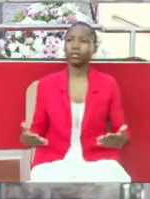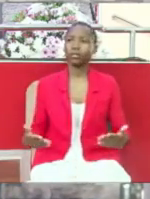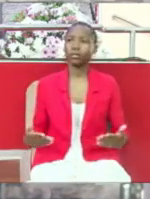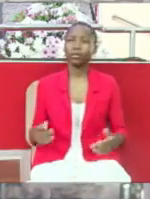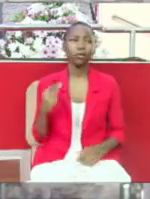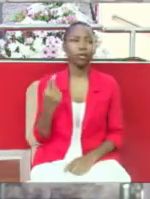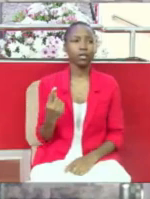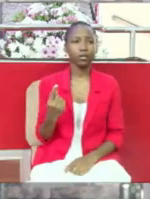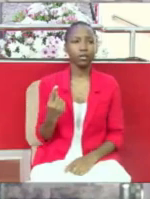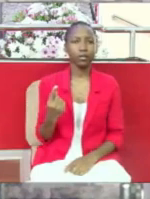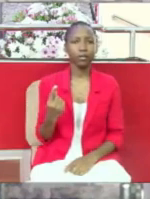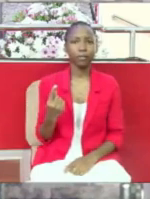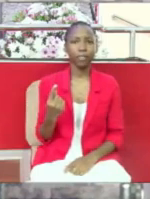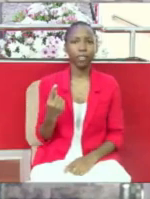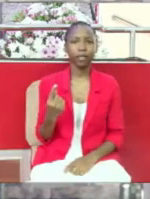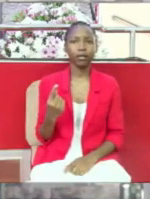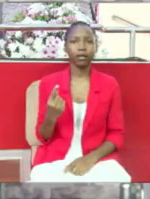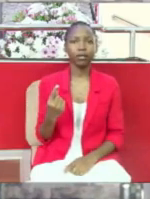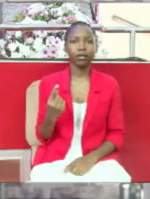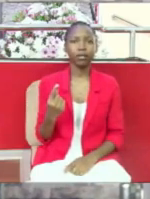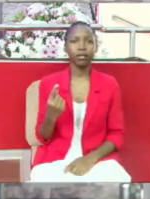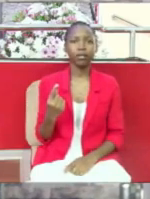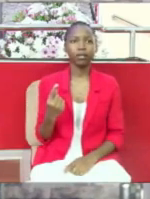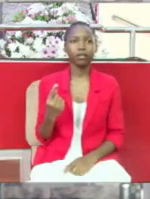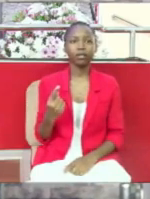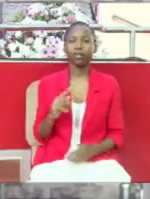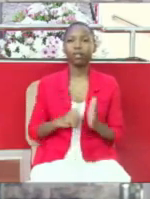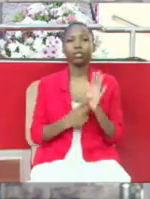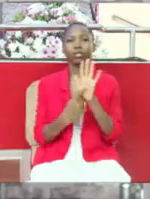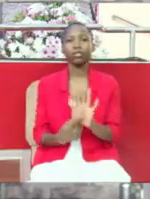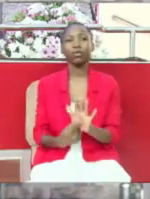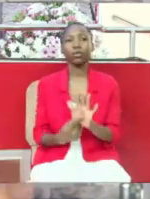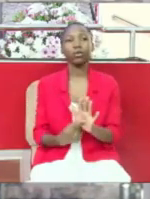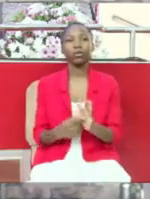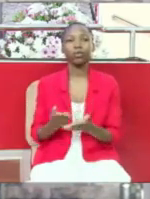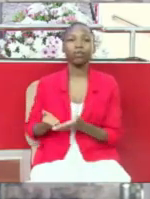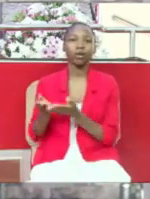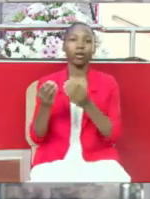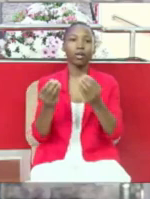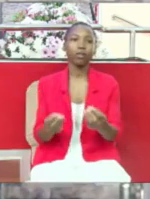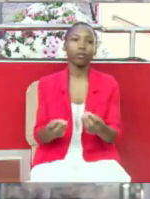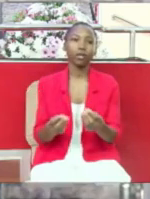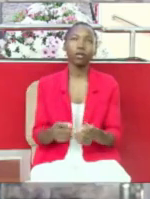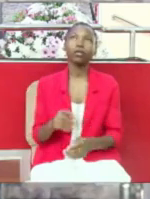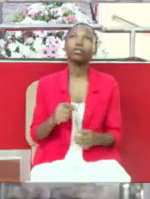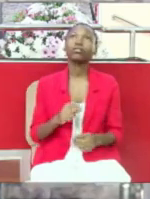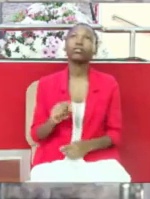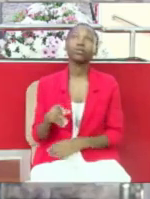La kwanza. It is symbolic. Ilikuwa ni ishara. Of our giving all to him. Ya kutoa yote kwake.